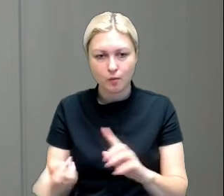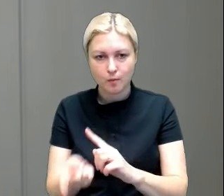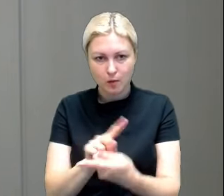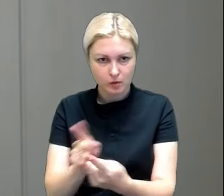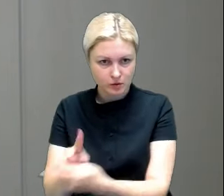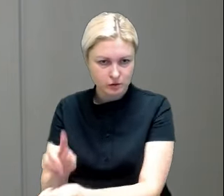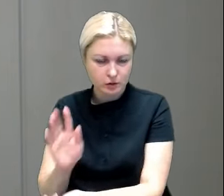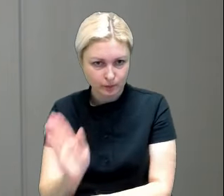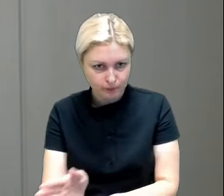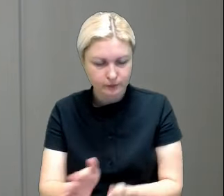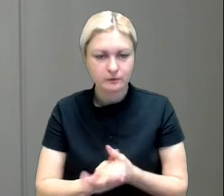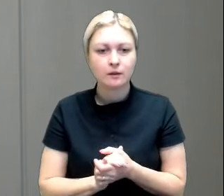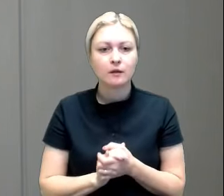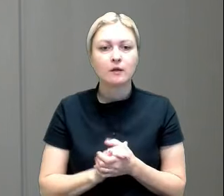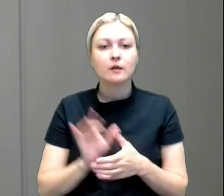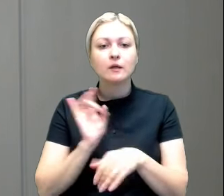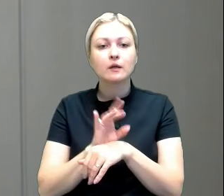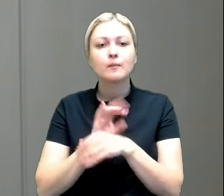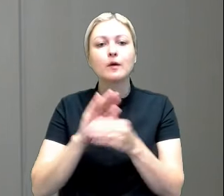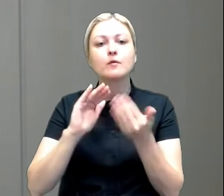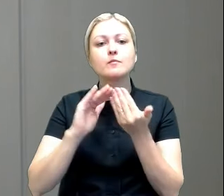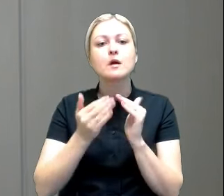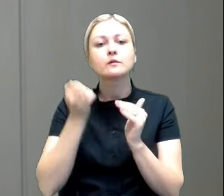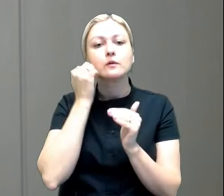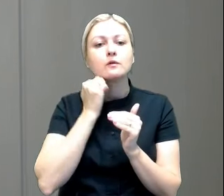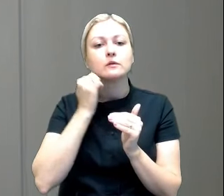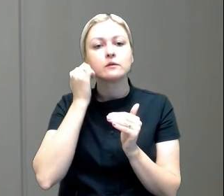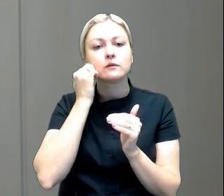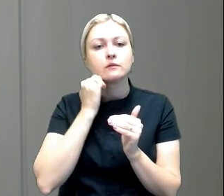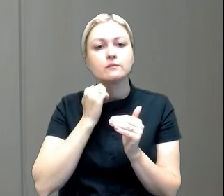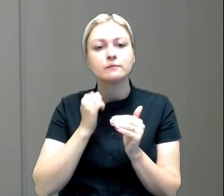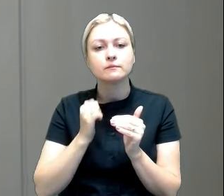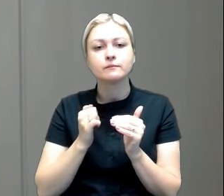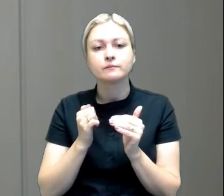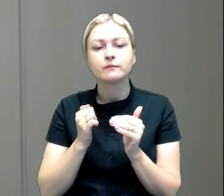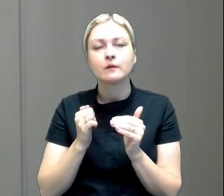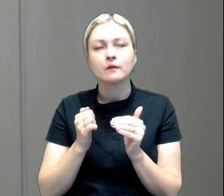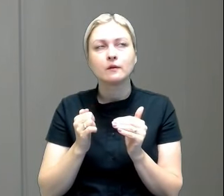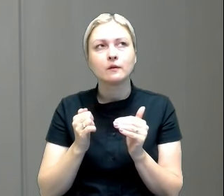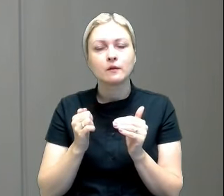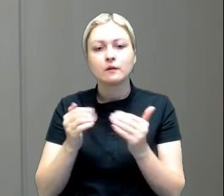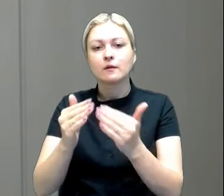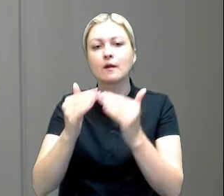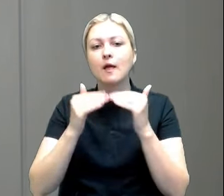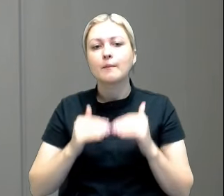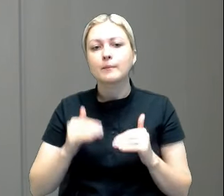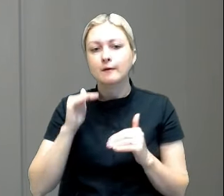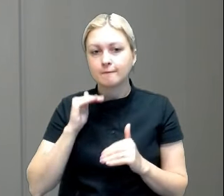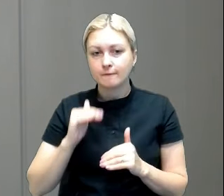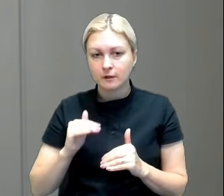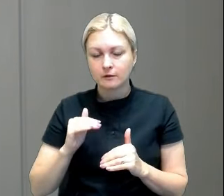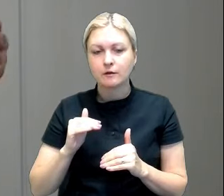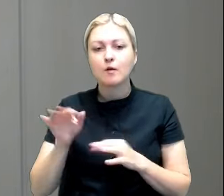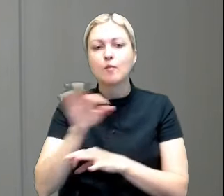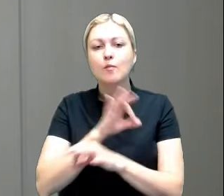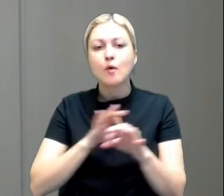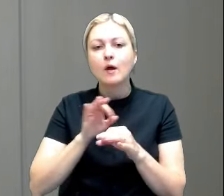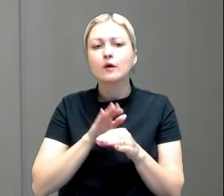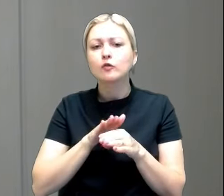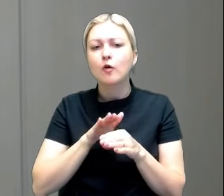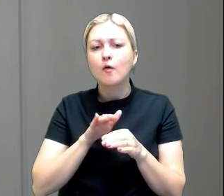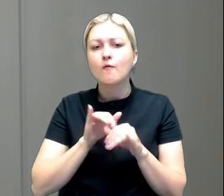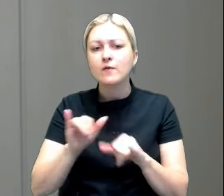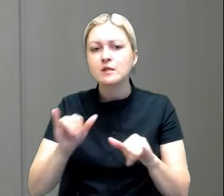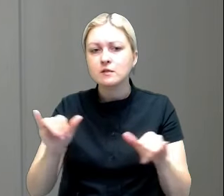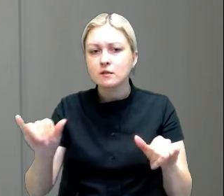brutaliai sunaikins klaipėdos senamiesčio rytinės dalies urbanist struktūrą f pažymėtina kad projekto vystytojas ir klaipėdos miesto savivaldybė